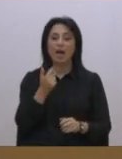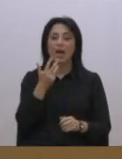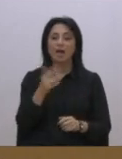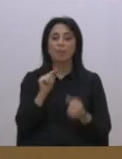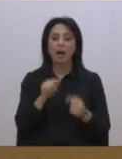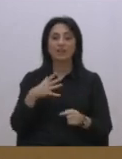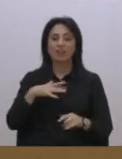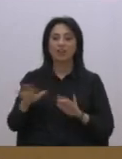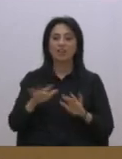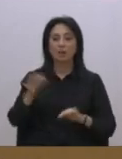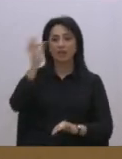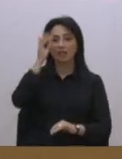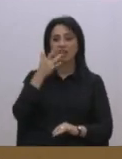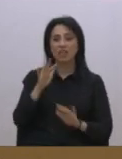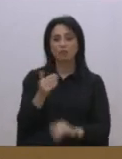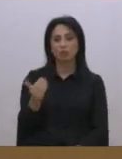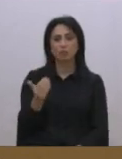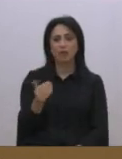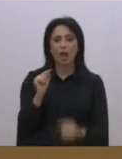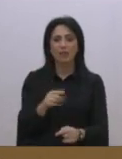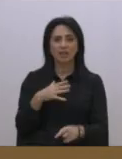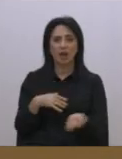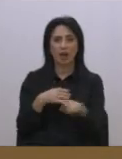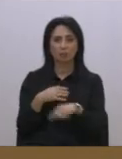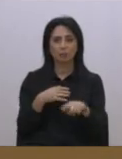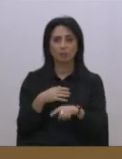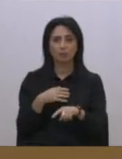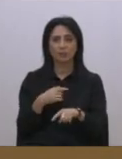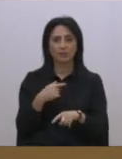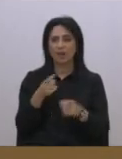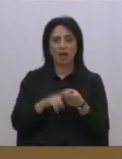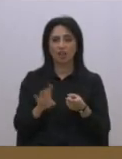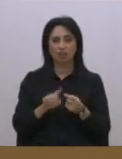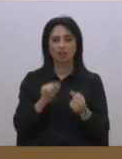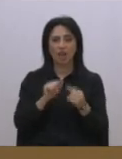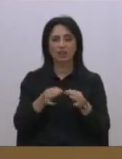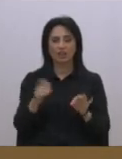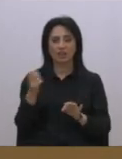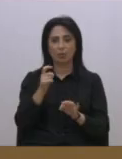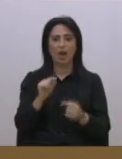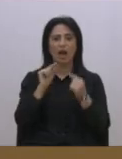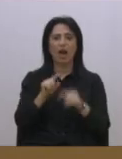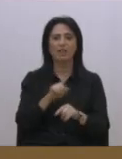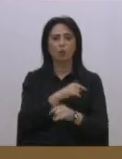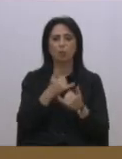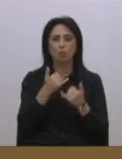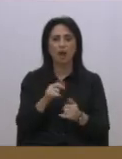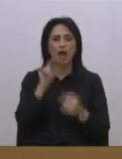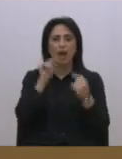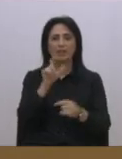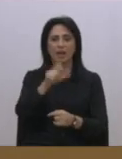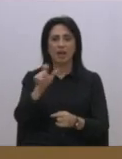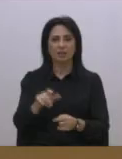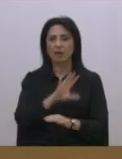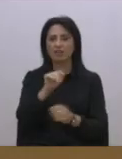ანტიქართულ ქმედებას გავიხსენებთ ნაციონალური მოძრაობის შემთხვევაში? აღარ შევეხები ანტიდემოკრატიულს, ანტიჰუმანურს, ანტიადამიანურს და